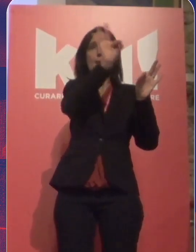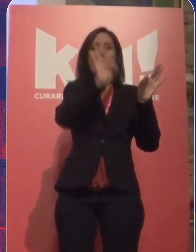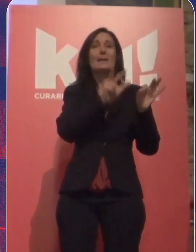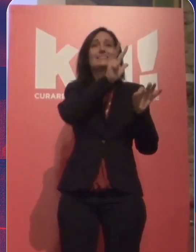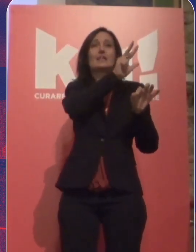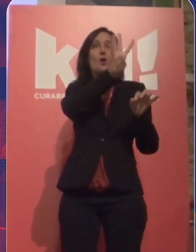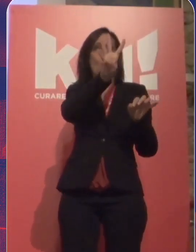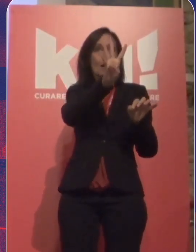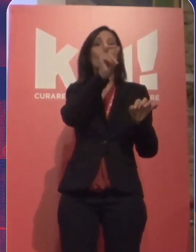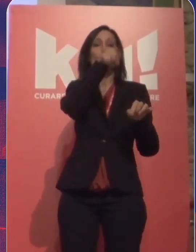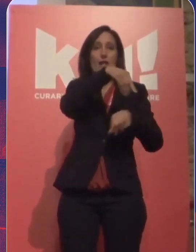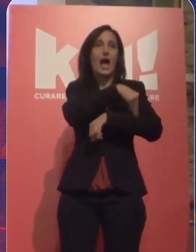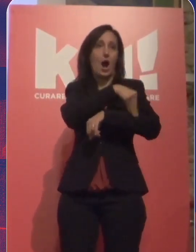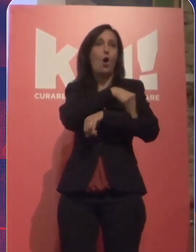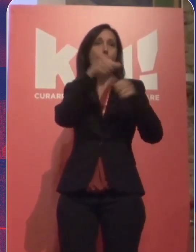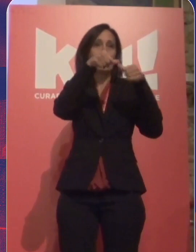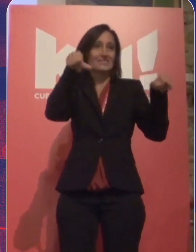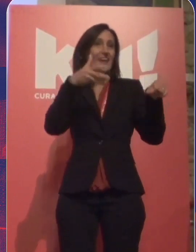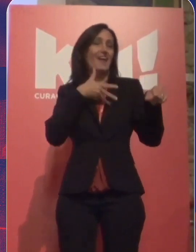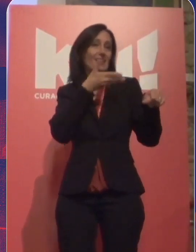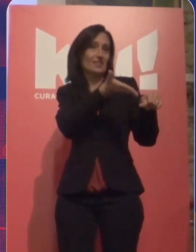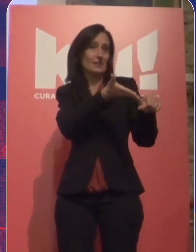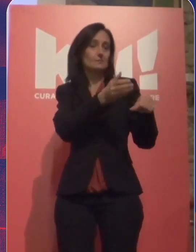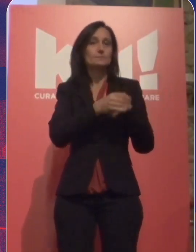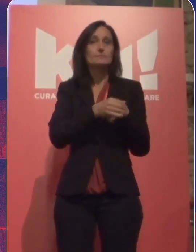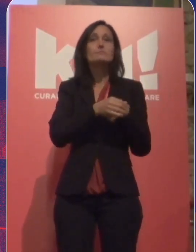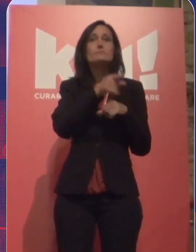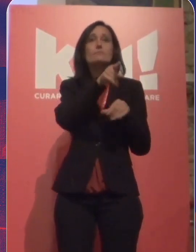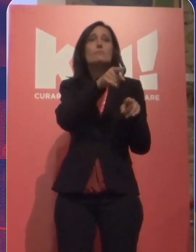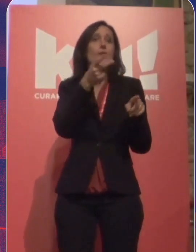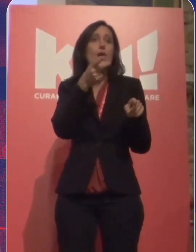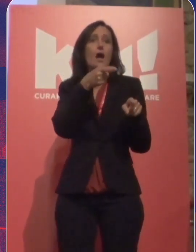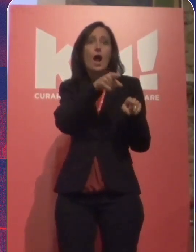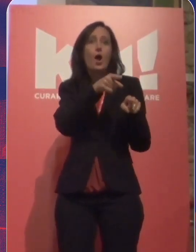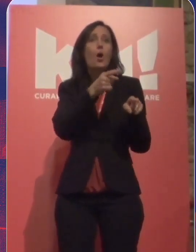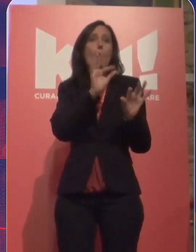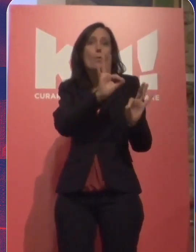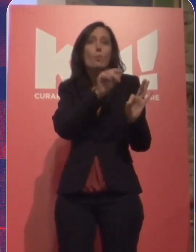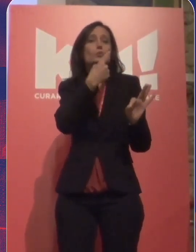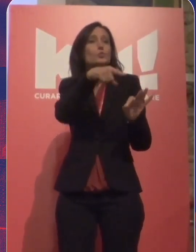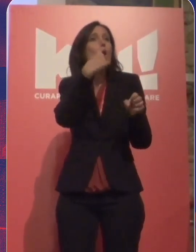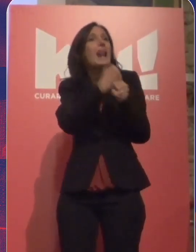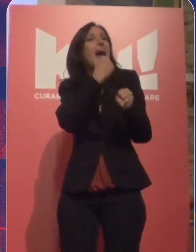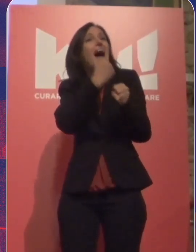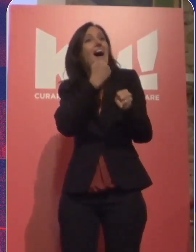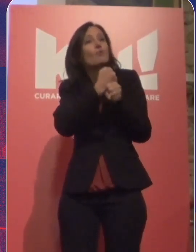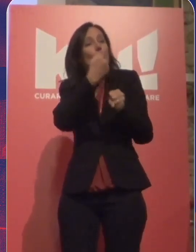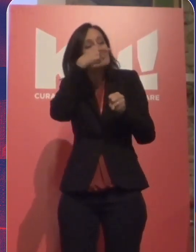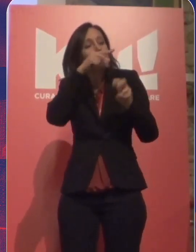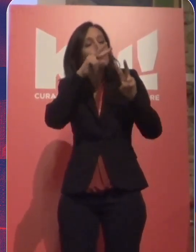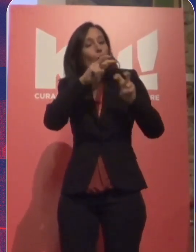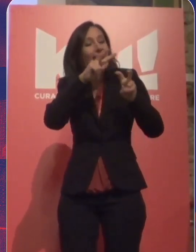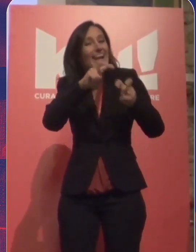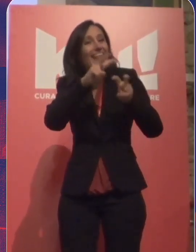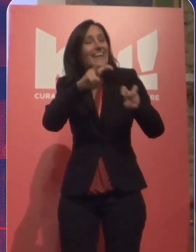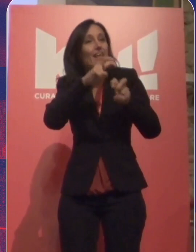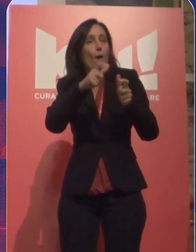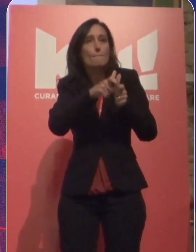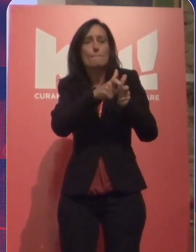ha visto crescere il suo lavoro clinico in maniera esponenziale quindi esiste un disagio